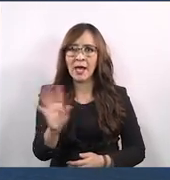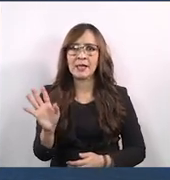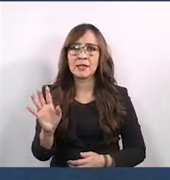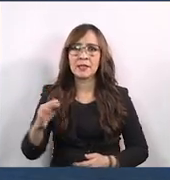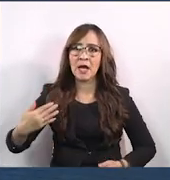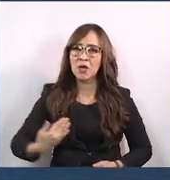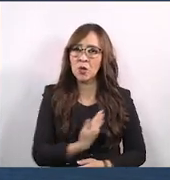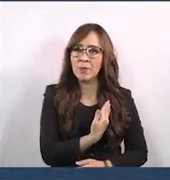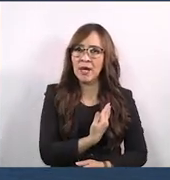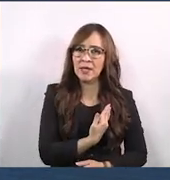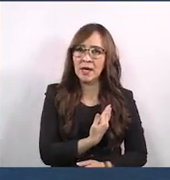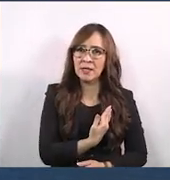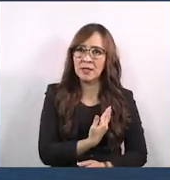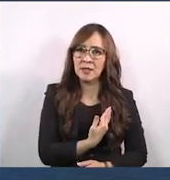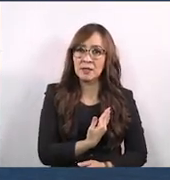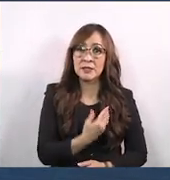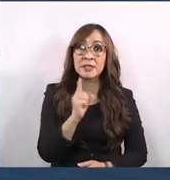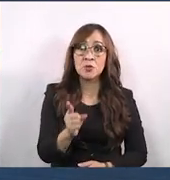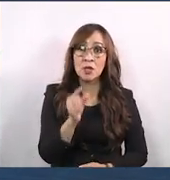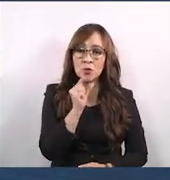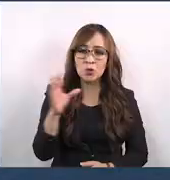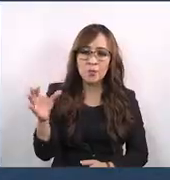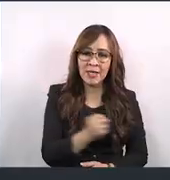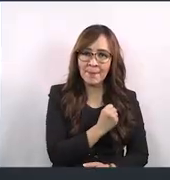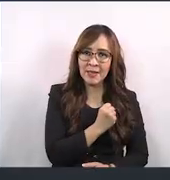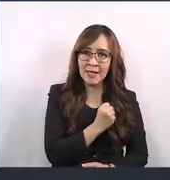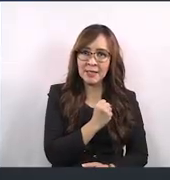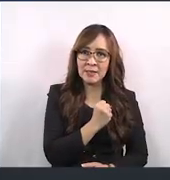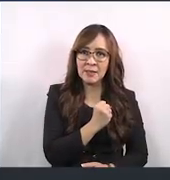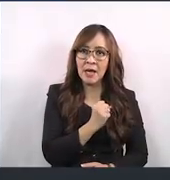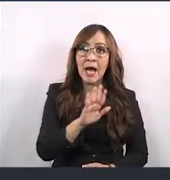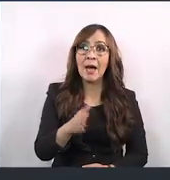dengan mengorbankan sesuatu untuk mendapatkan sesuatu